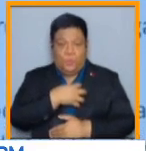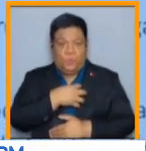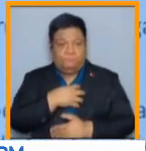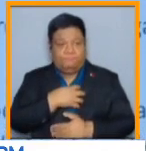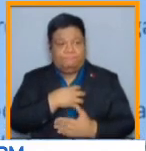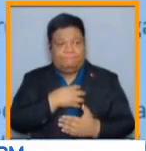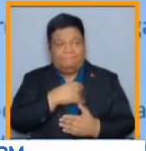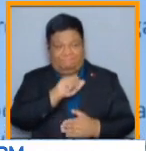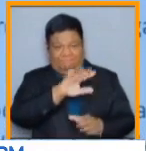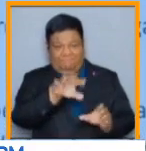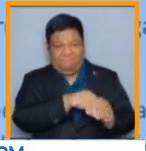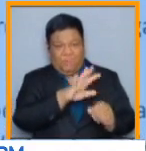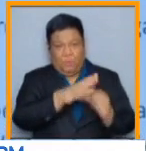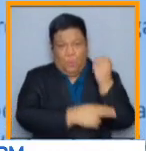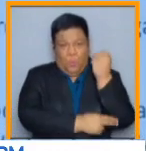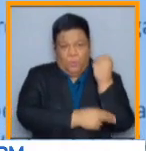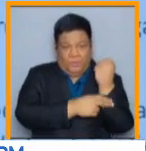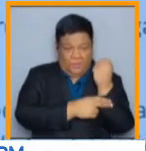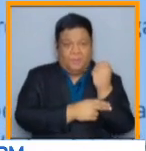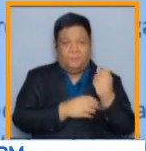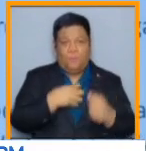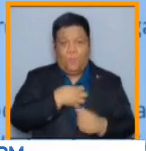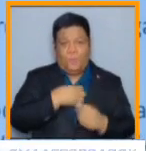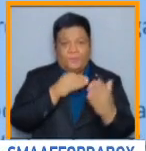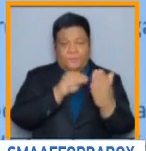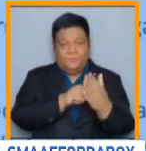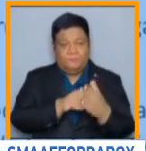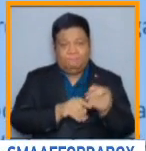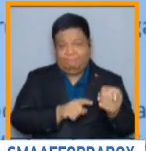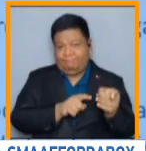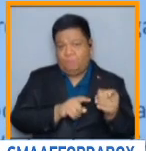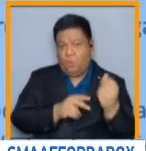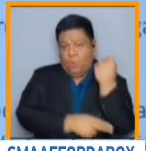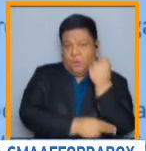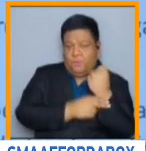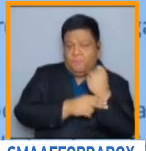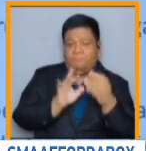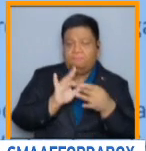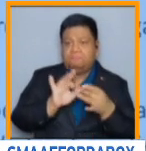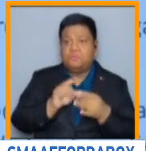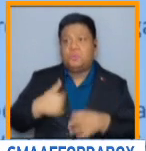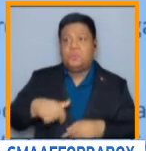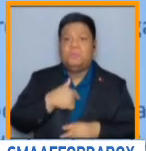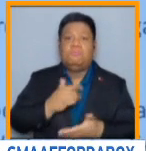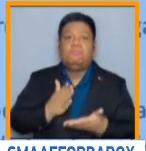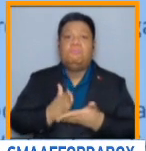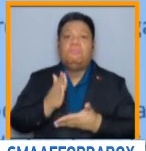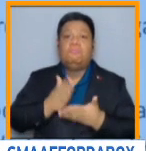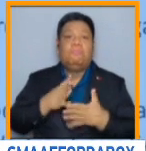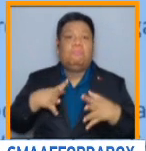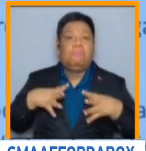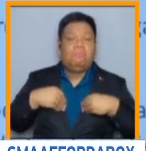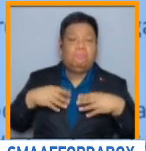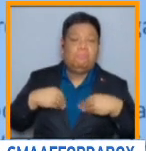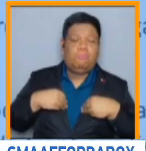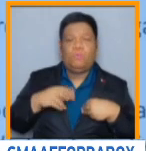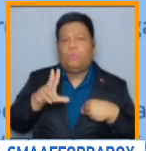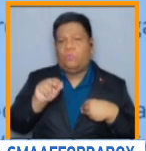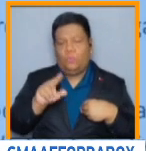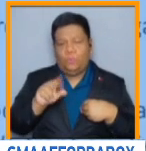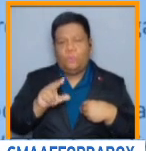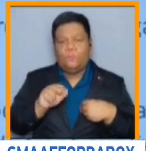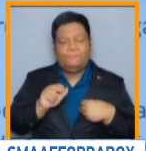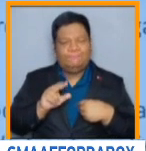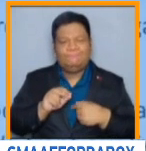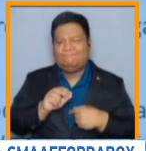ng statement. Hindi raw nila kinukonsinti ang quarantine violators o magiging koneksyon sa nais gumawa ng